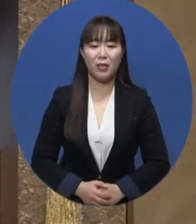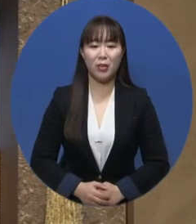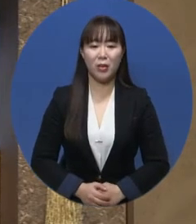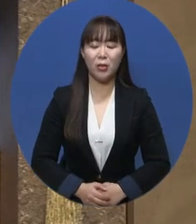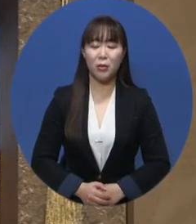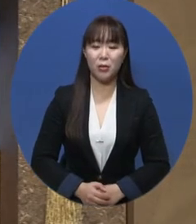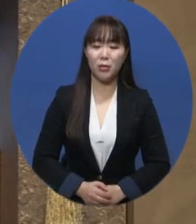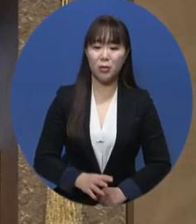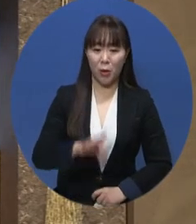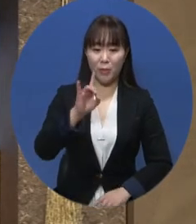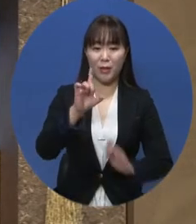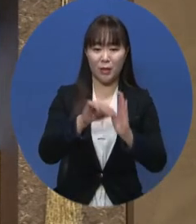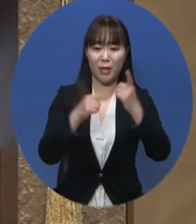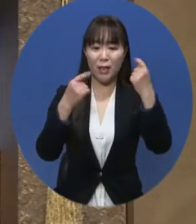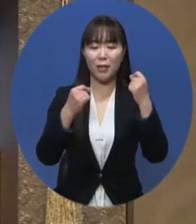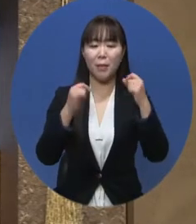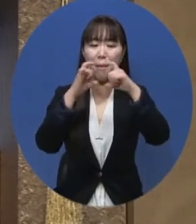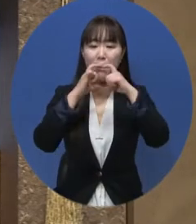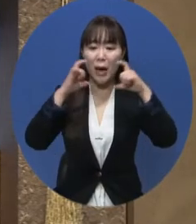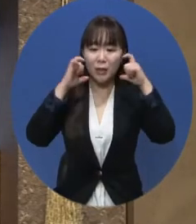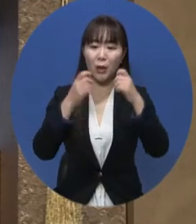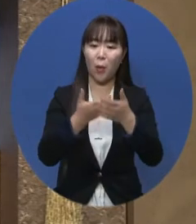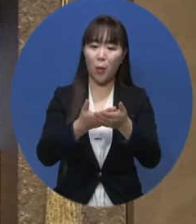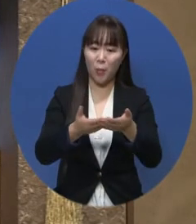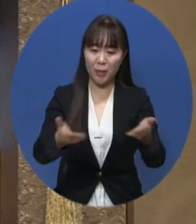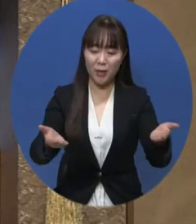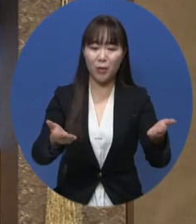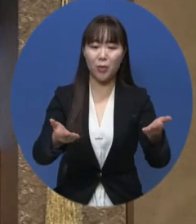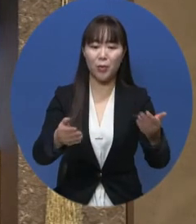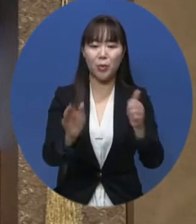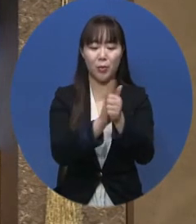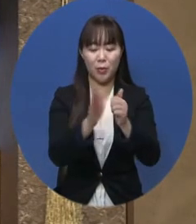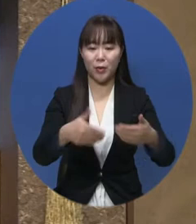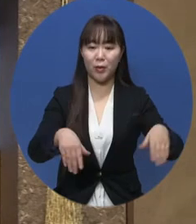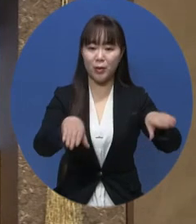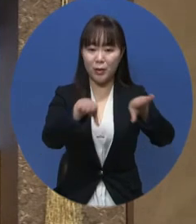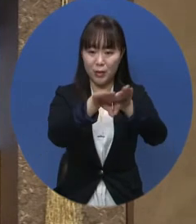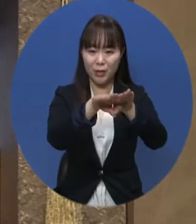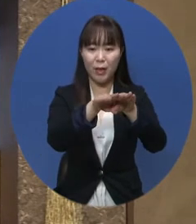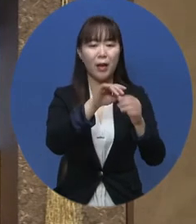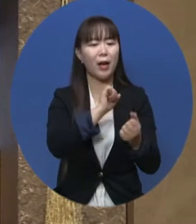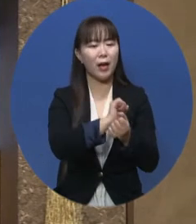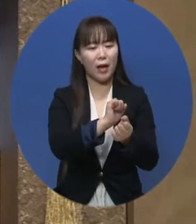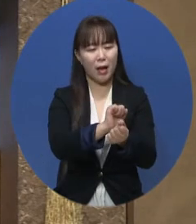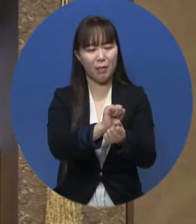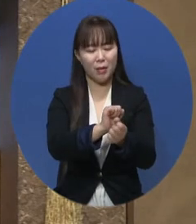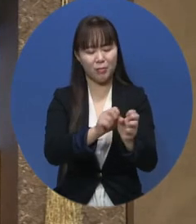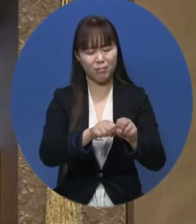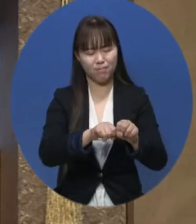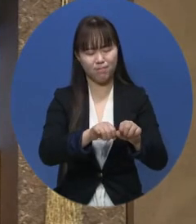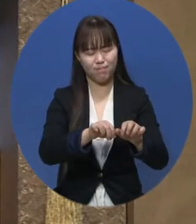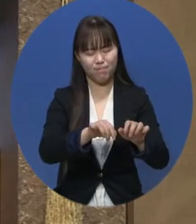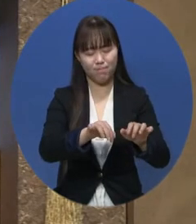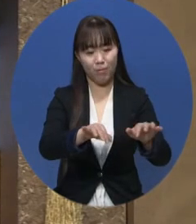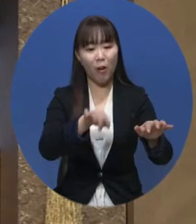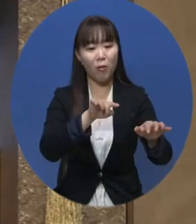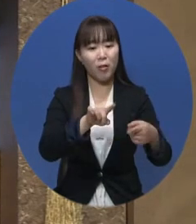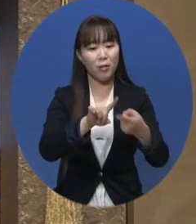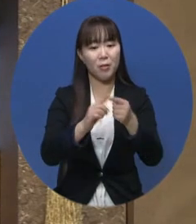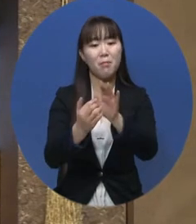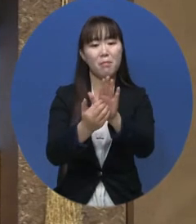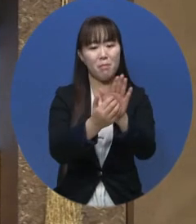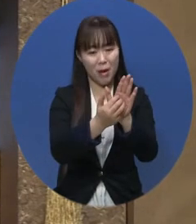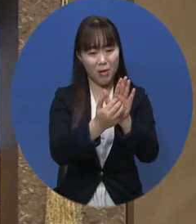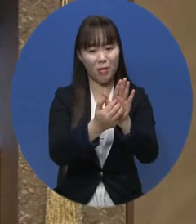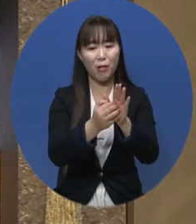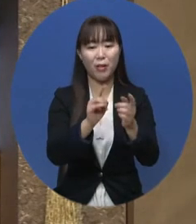초기에 그런 마스크를 공급해줘서 네. 그런 그 요양시설이 이 감염이 확산되는 부분을